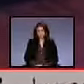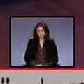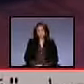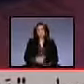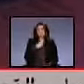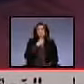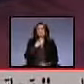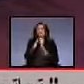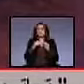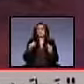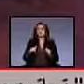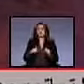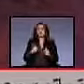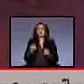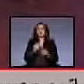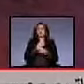نفسي تبقى